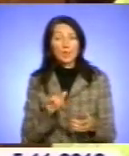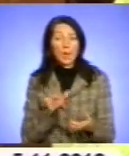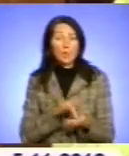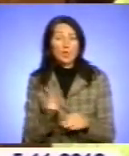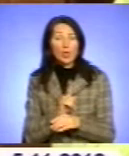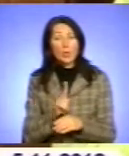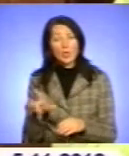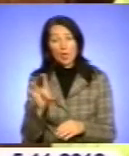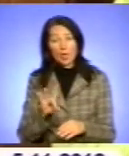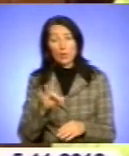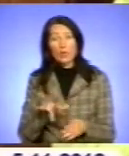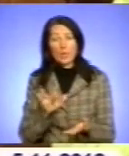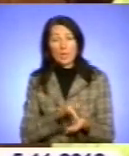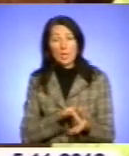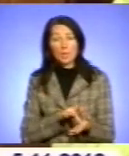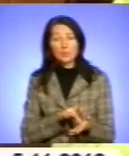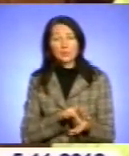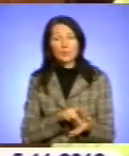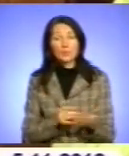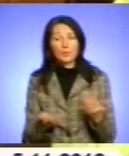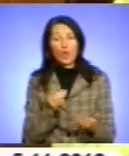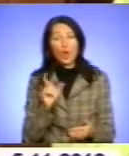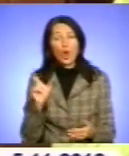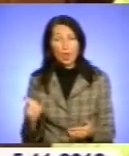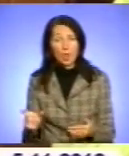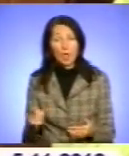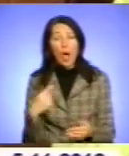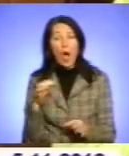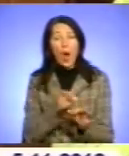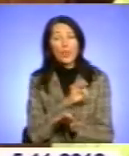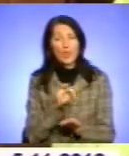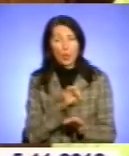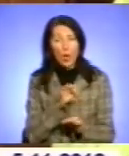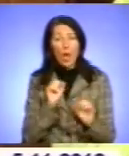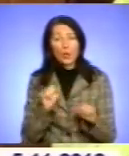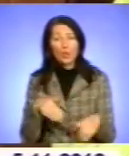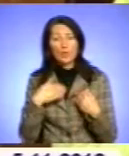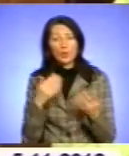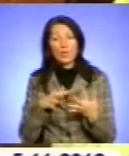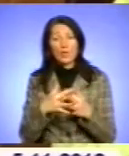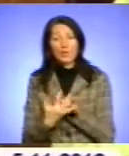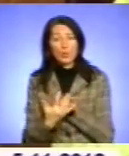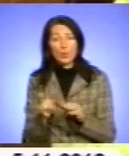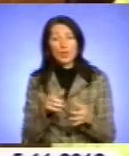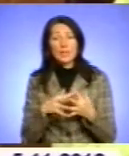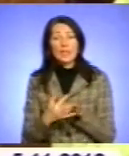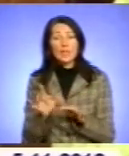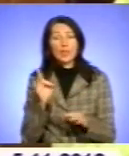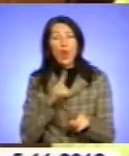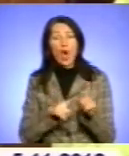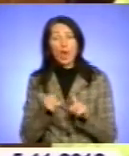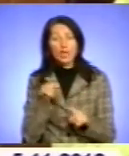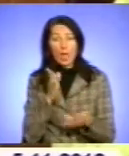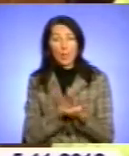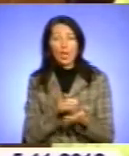районному центрі, то в районний центр. Але якщо людина одинока, то вона може звернутися в сільську чи селищну раду, там є